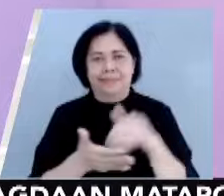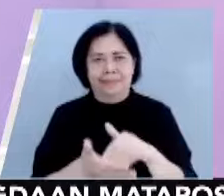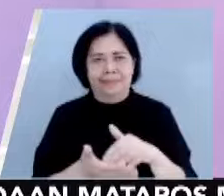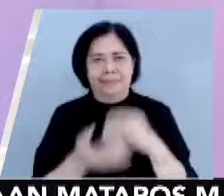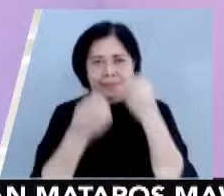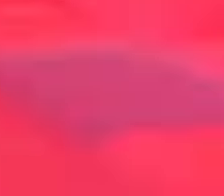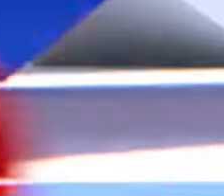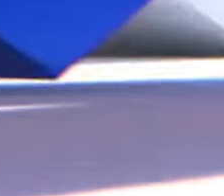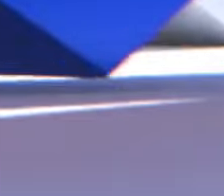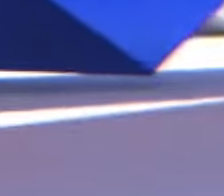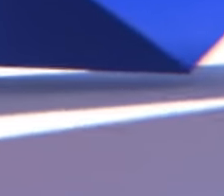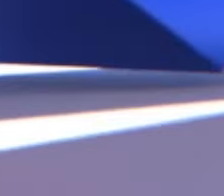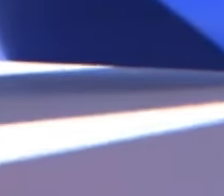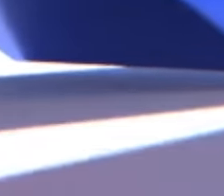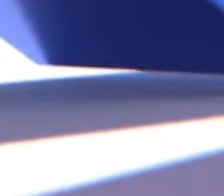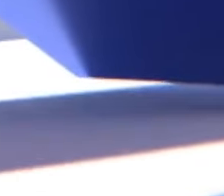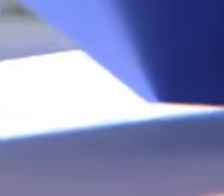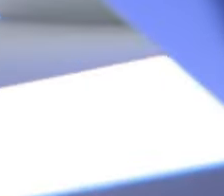ni John Consulta.